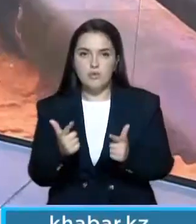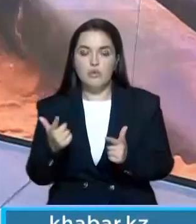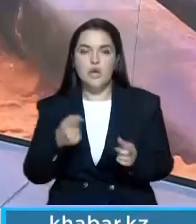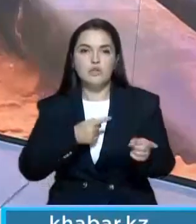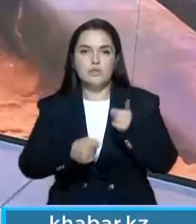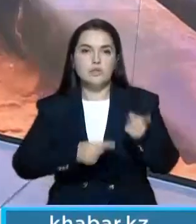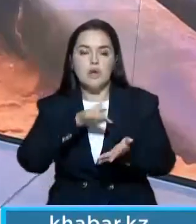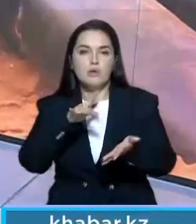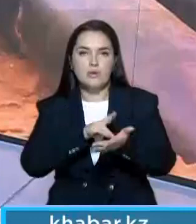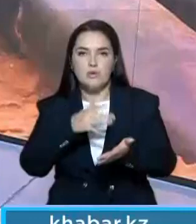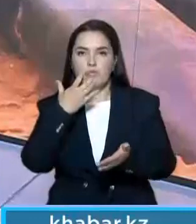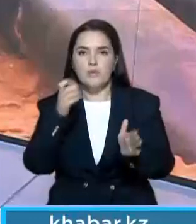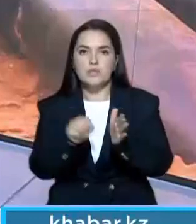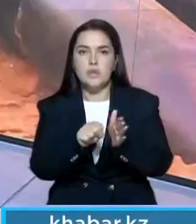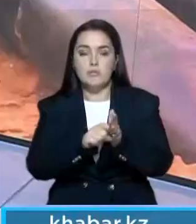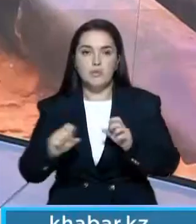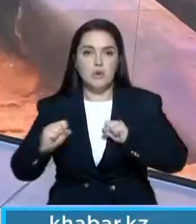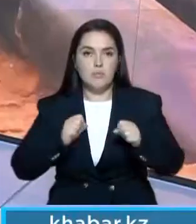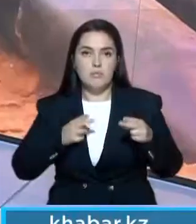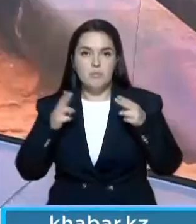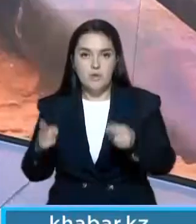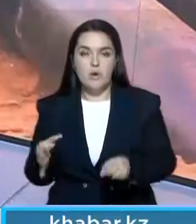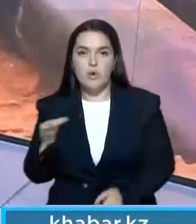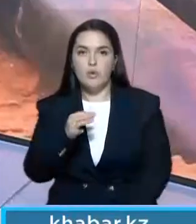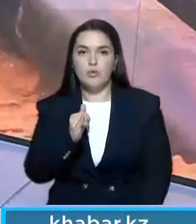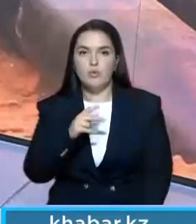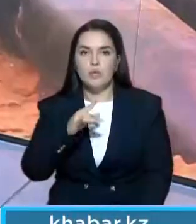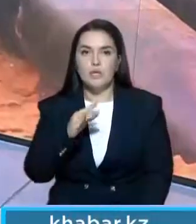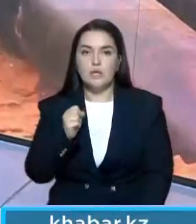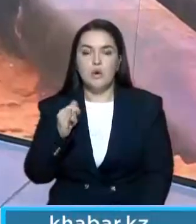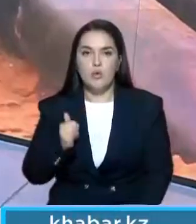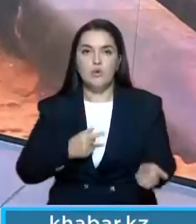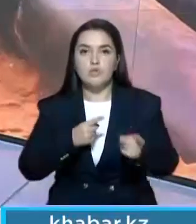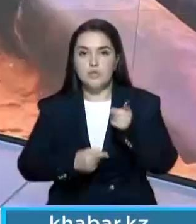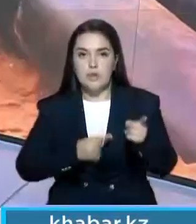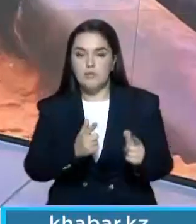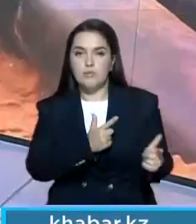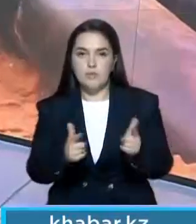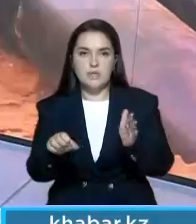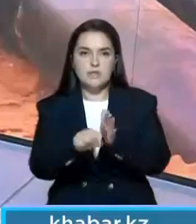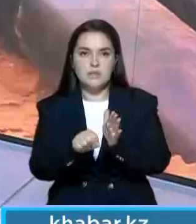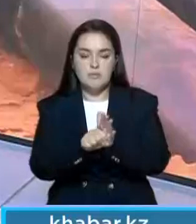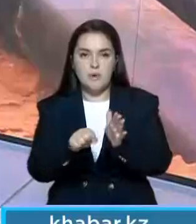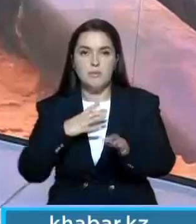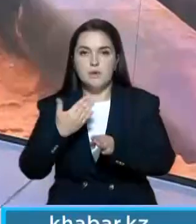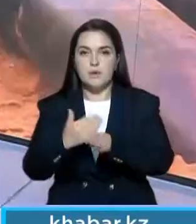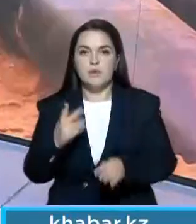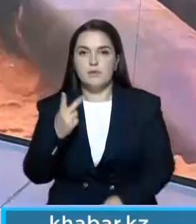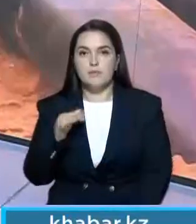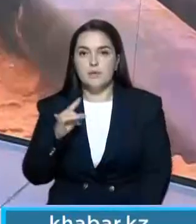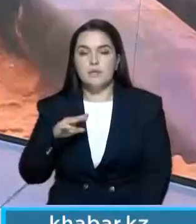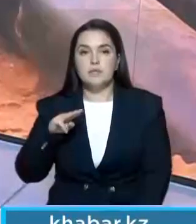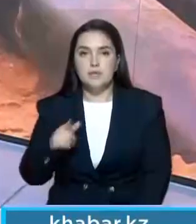Жезказгане. Они выехали с рабочими встречами в область Улытау. В Жезказгане на подготовку к отопительному сезону выделили больше 2 миллиардов